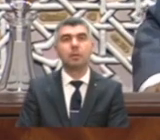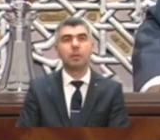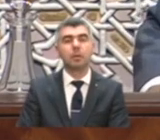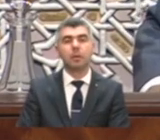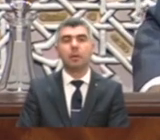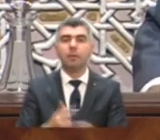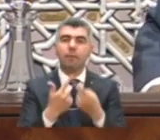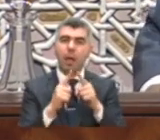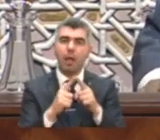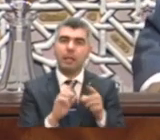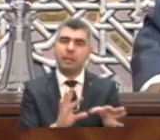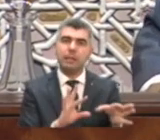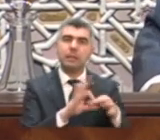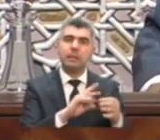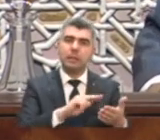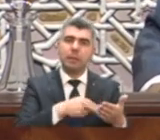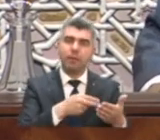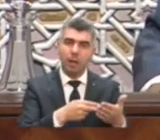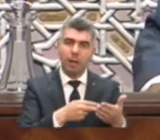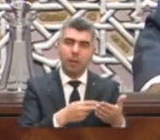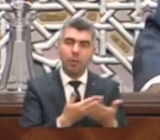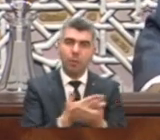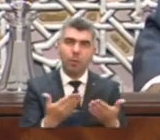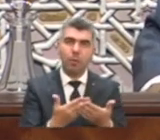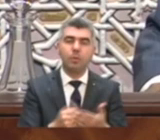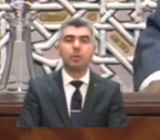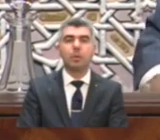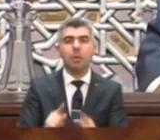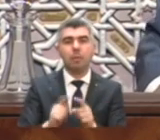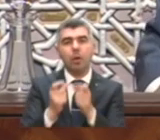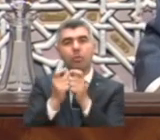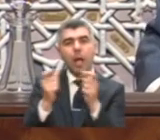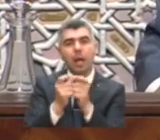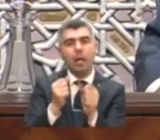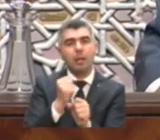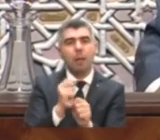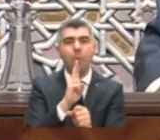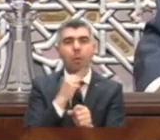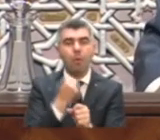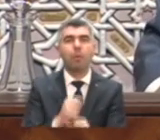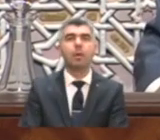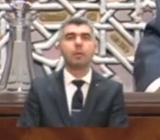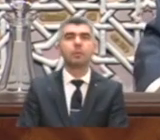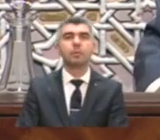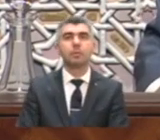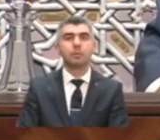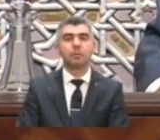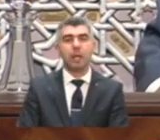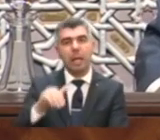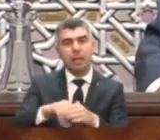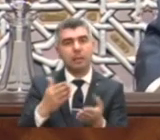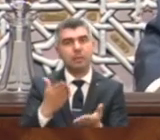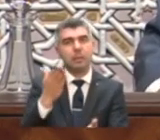بعض اتفاقيات الشراكة المبرمة مع مجموعة العمران. السيدات السادة النواب المحترمين عن فريق استقلالي